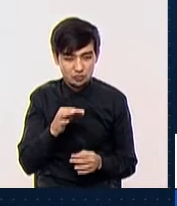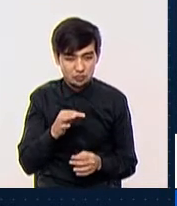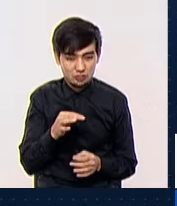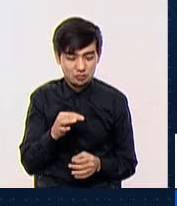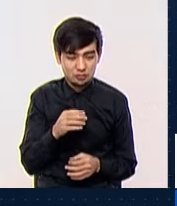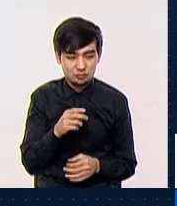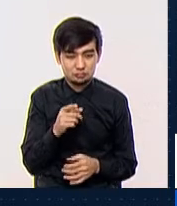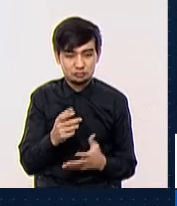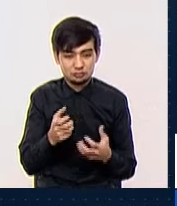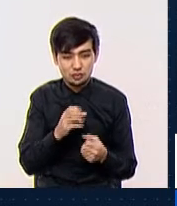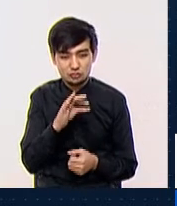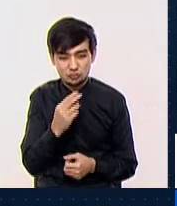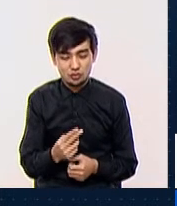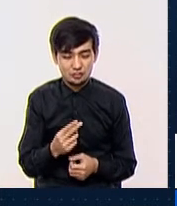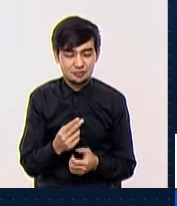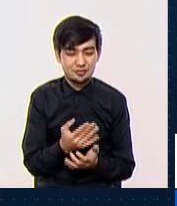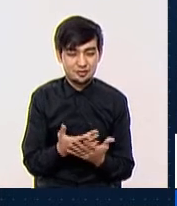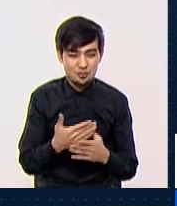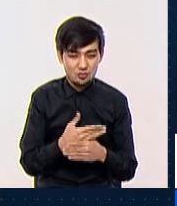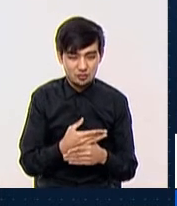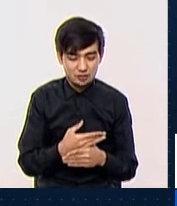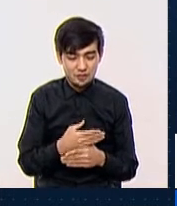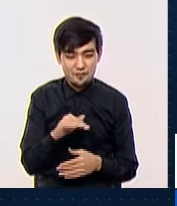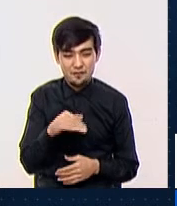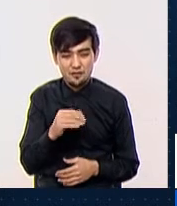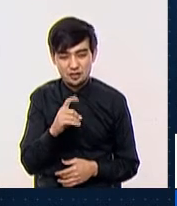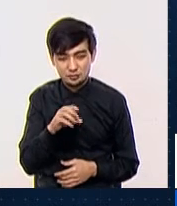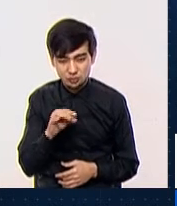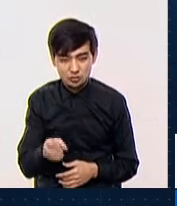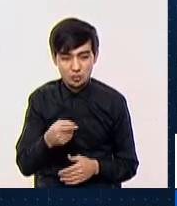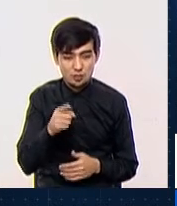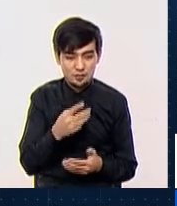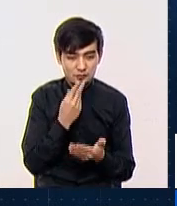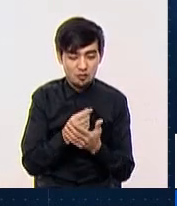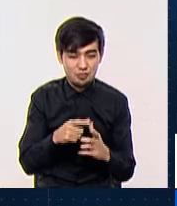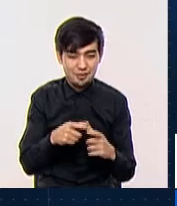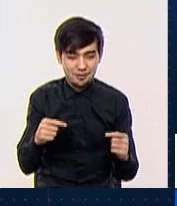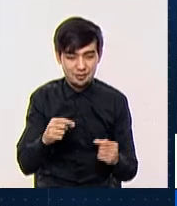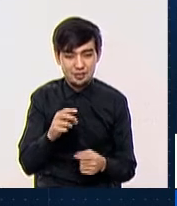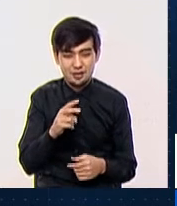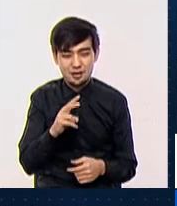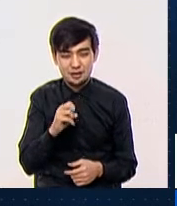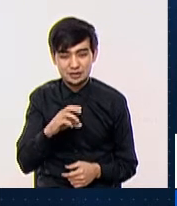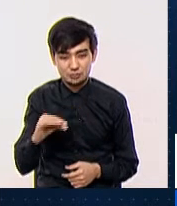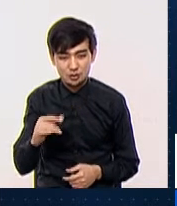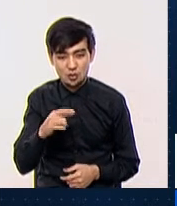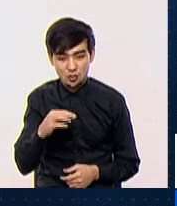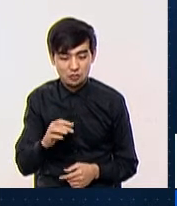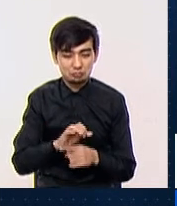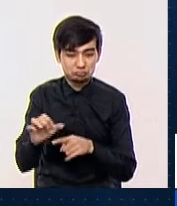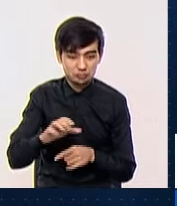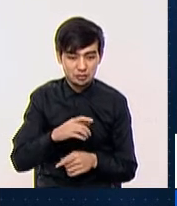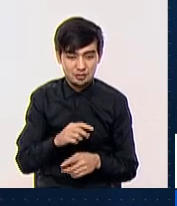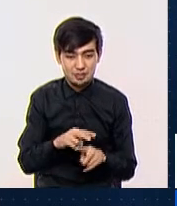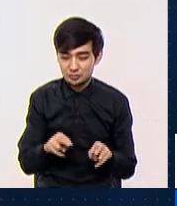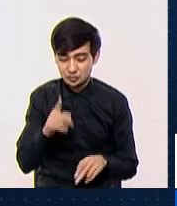мессенджер, там, социальной сети какой-нибудь, Инстаграм или Фейсбук, скинули номер своей карты Голд и сидят и ждут, когда им деньги придут. Такого